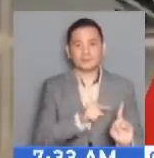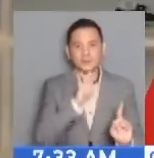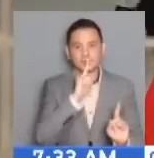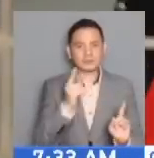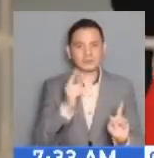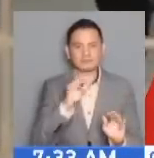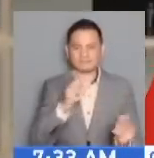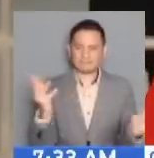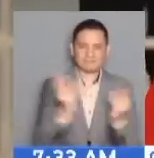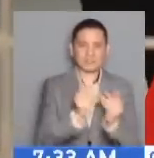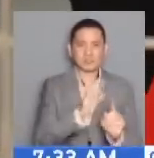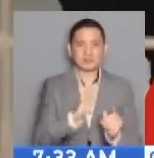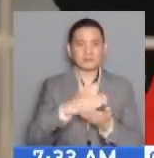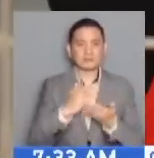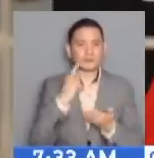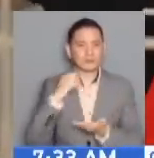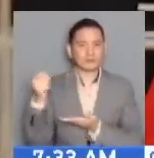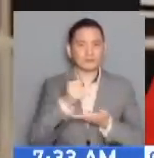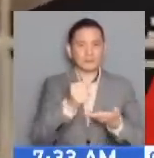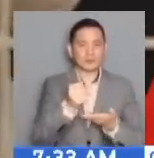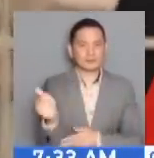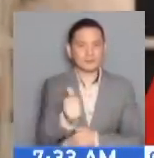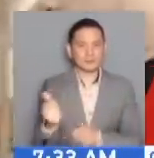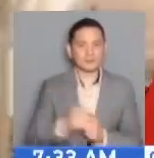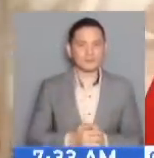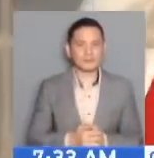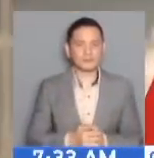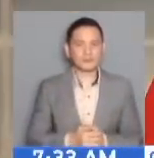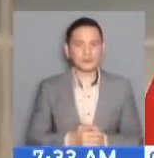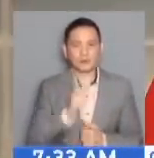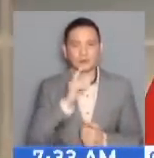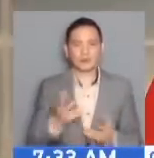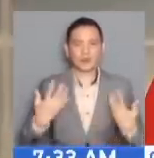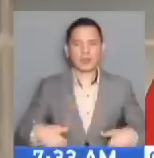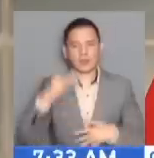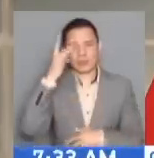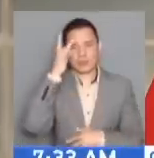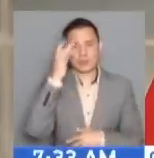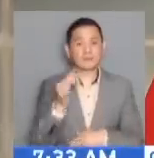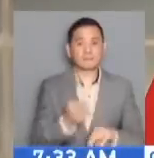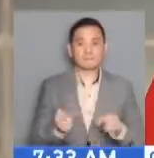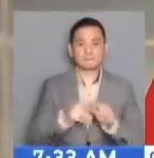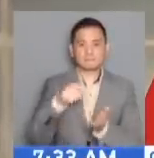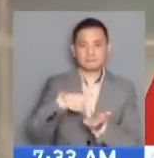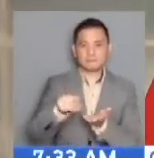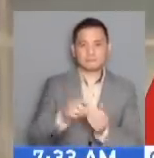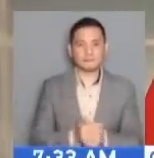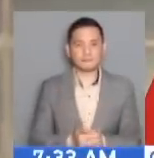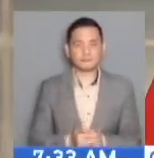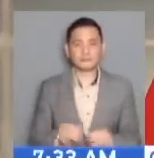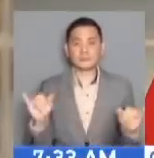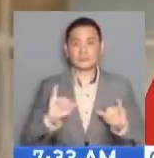at pamasahe. Mabigat daw para kay Christian oras na maipatupad ang taas pasahe. Pati na rin sa mga ordinaryo manggagawa, mabigat ang